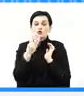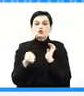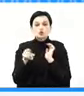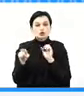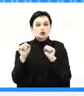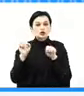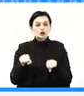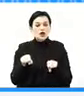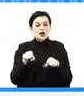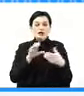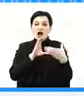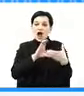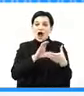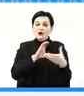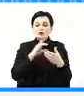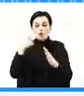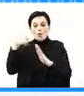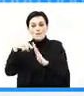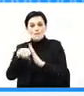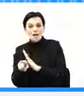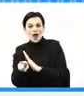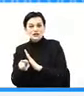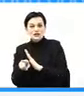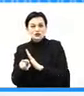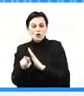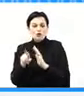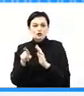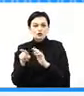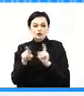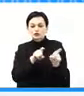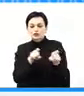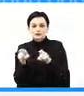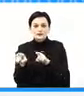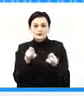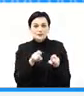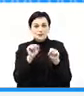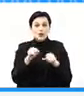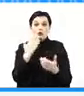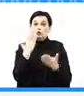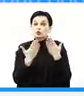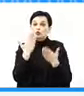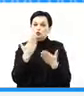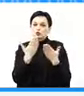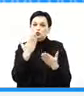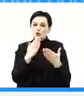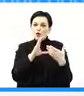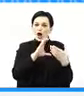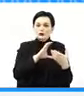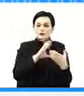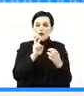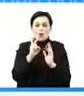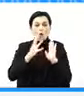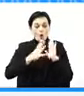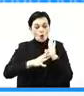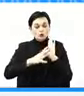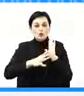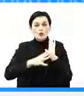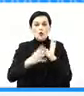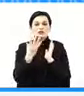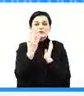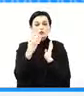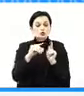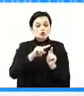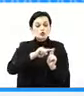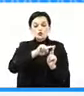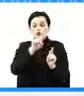რომ ავტობუსიდან მეტროში გადამჯდარიყო და თუ ავტობუსით მგზავრობდა მეტროში 90 წუთის განმავლობაში ფულს არ